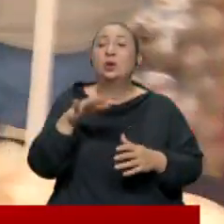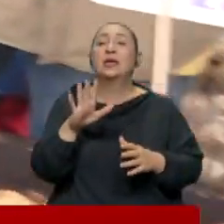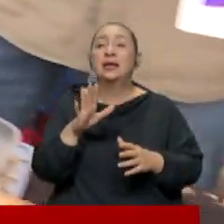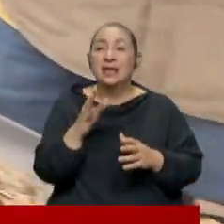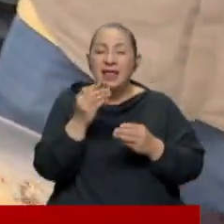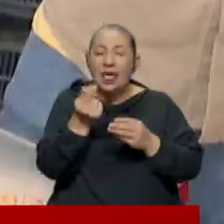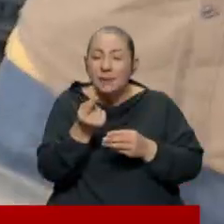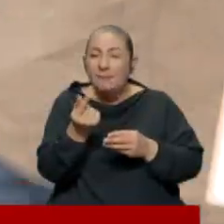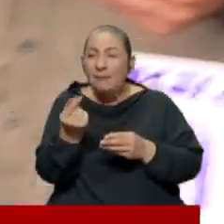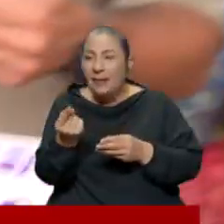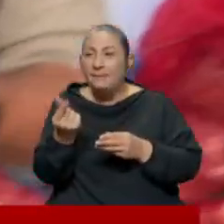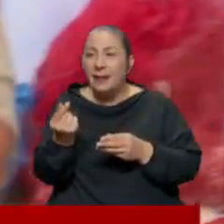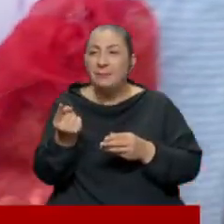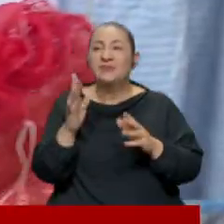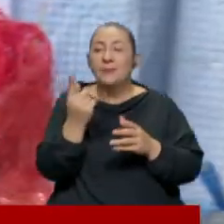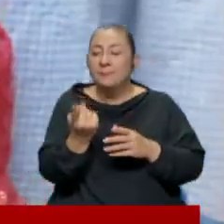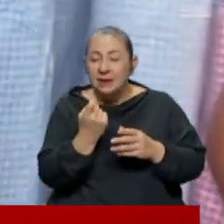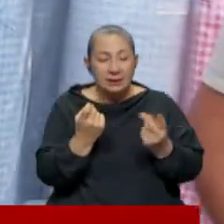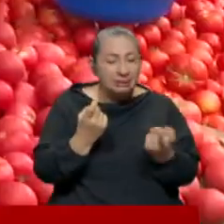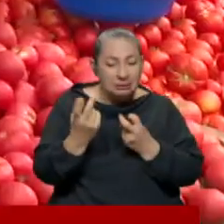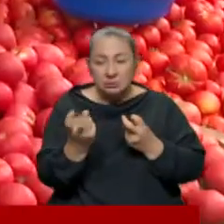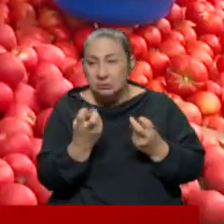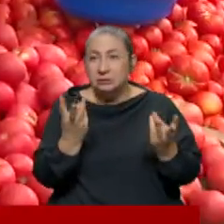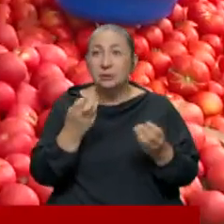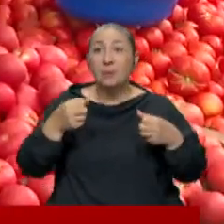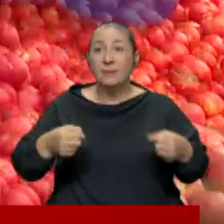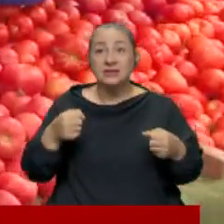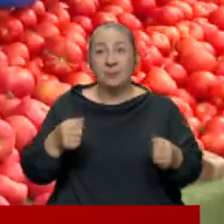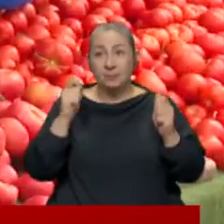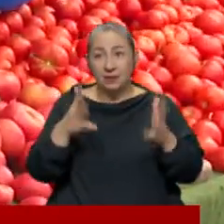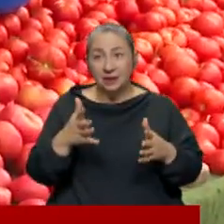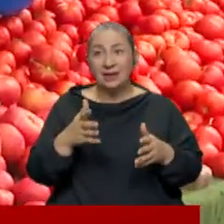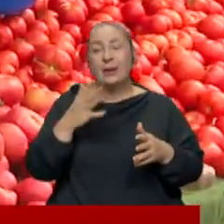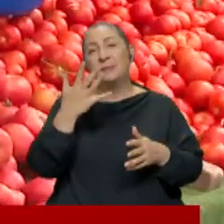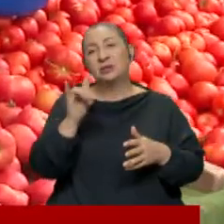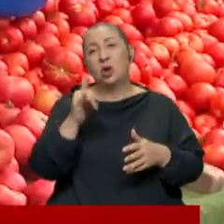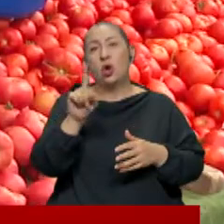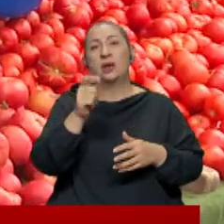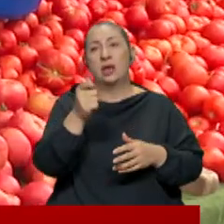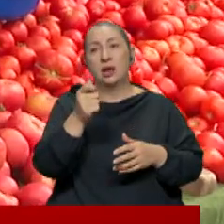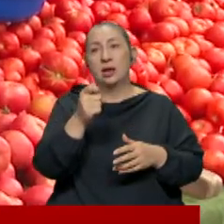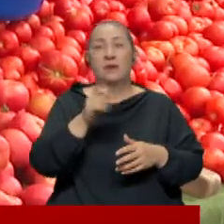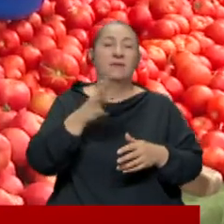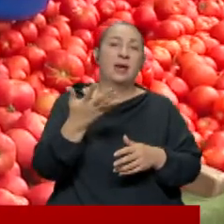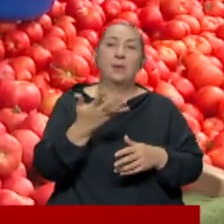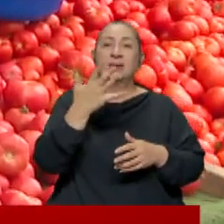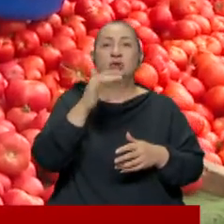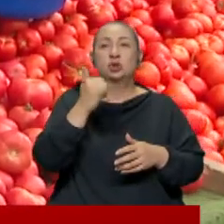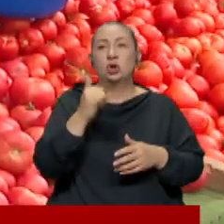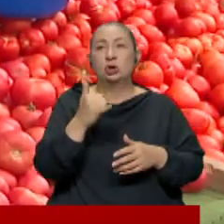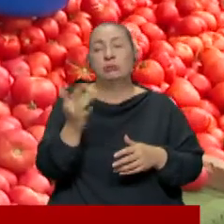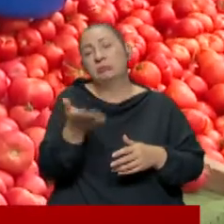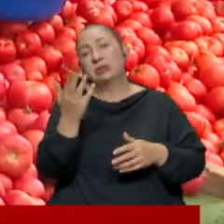değil yarımşar kilo ya da tane hesabı alabiliyor. Pazarda pahalı. Derdi ki 5 kilosu 10 lira veya işte 5